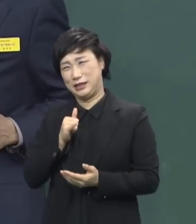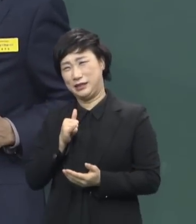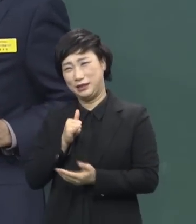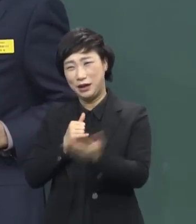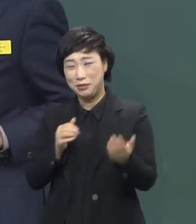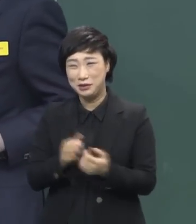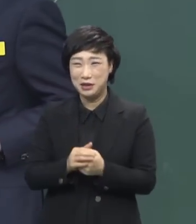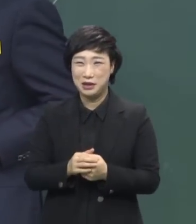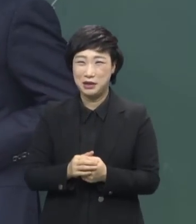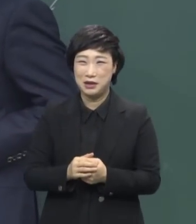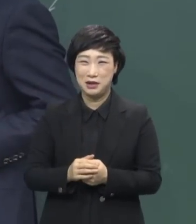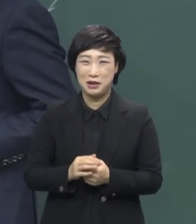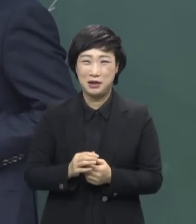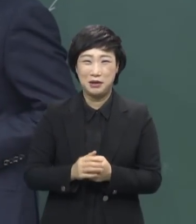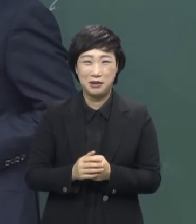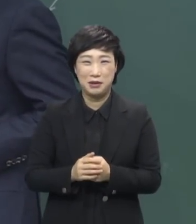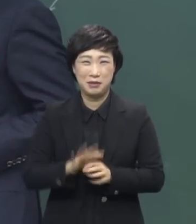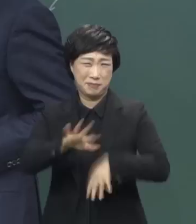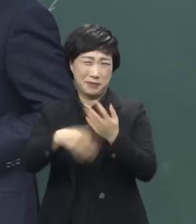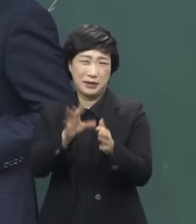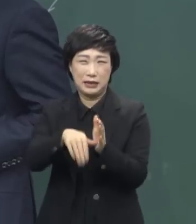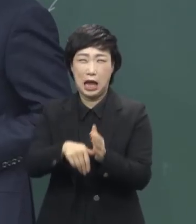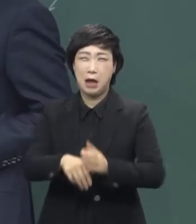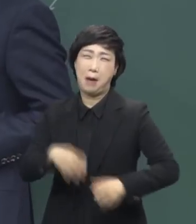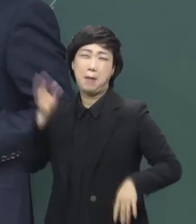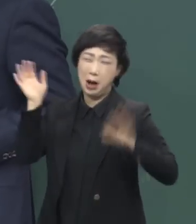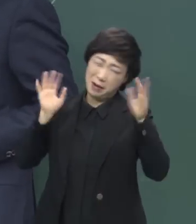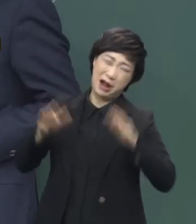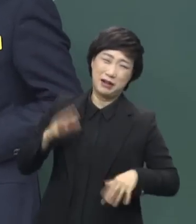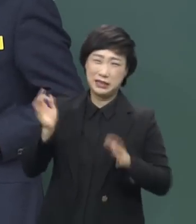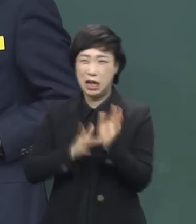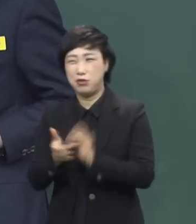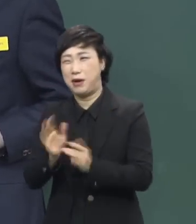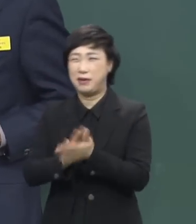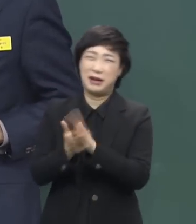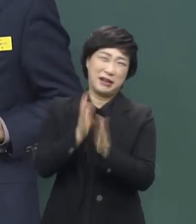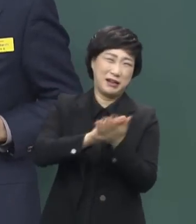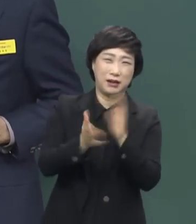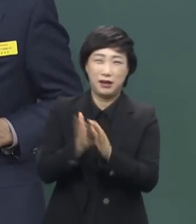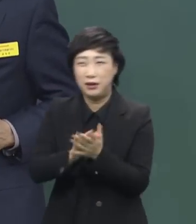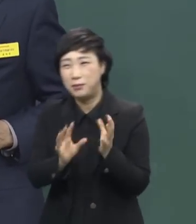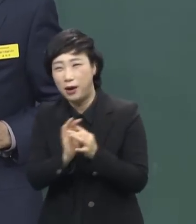그냥 말만 그냥 이러고 예수는 이렇게 믿어야 하는